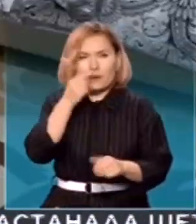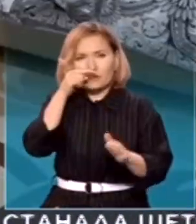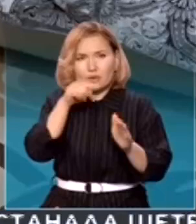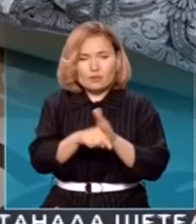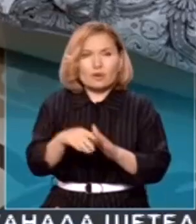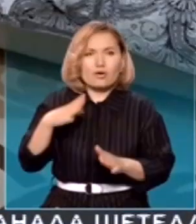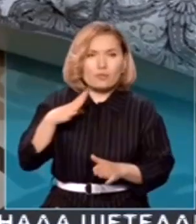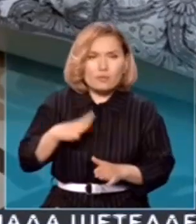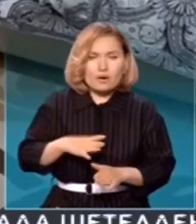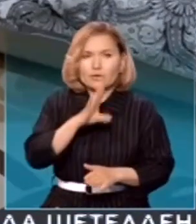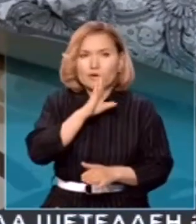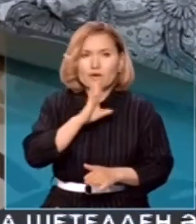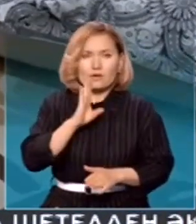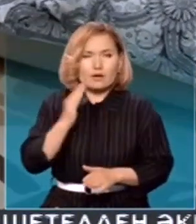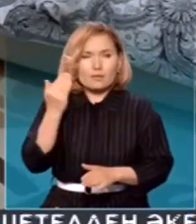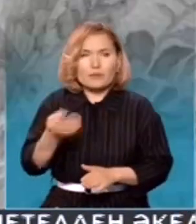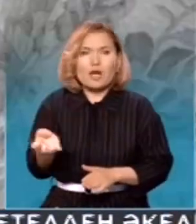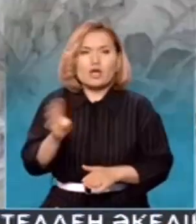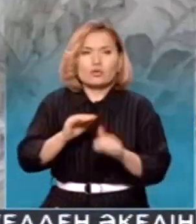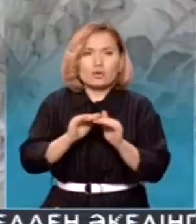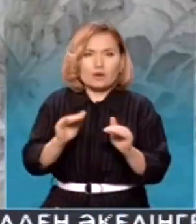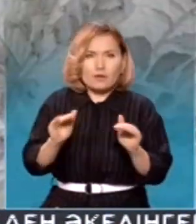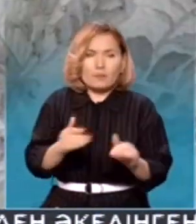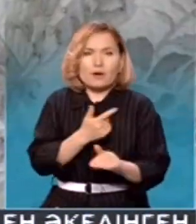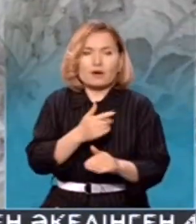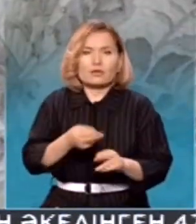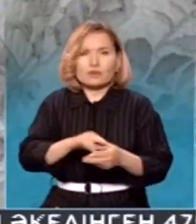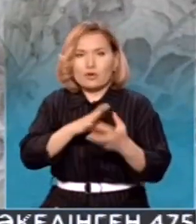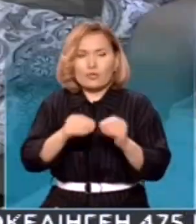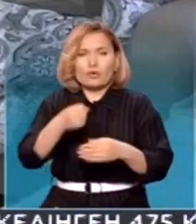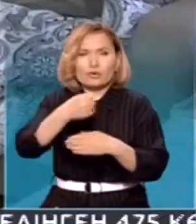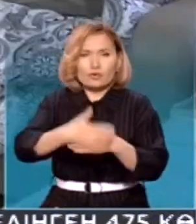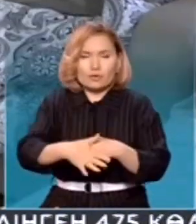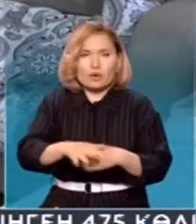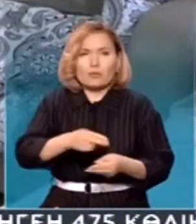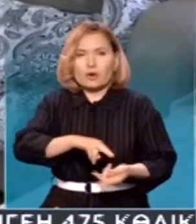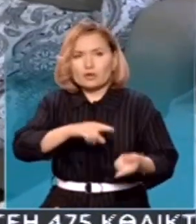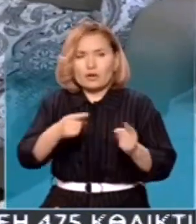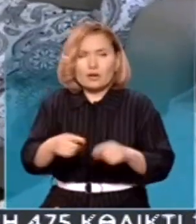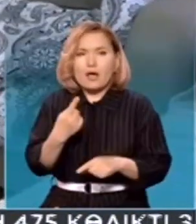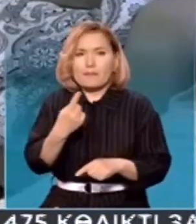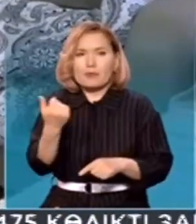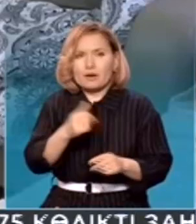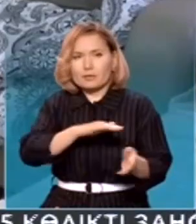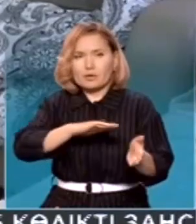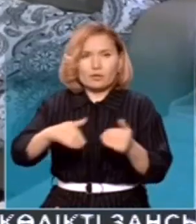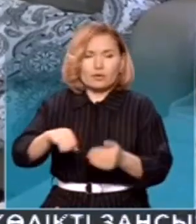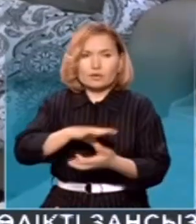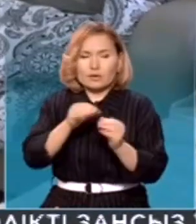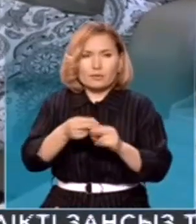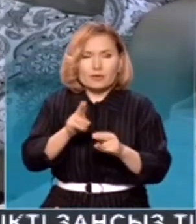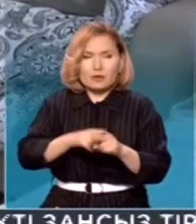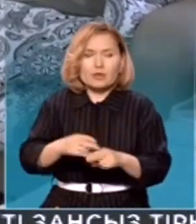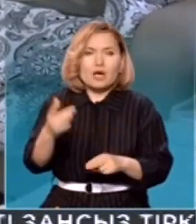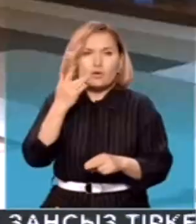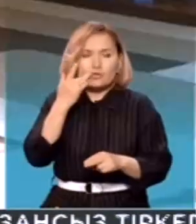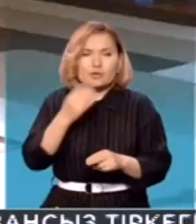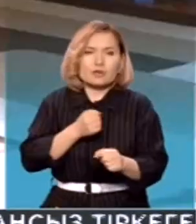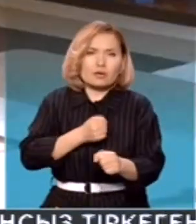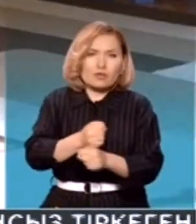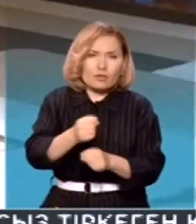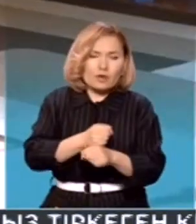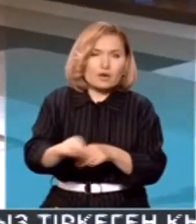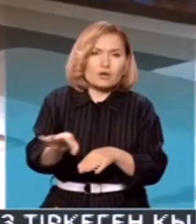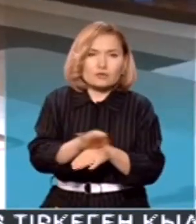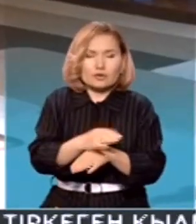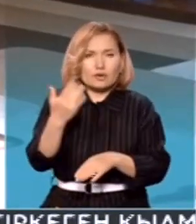шыдап келдім деген Айдана Сарматованың төрт баласын жетектеп дағдарыс үйіне қашып келгеніне бір аптаға жуық уақыт өтті. Қит етсе, жұдырғын ала